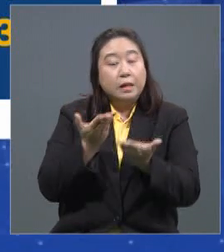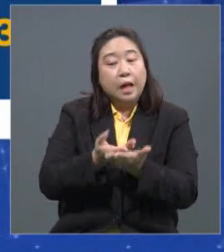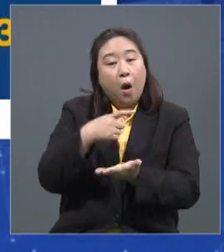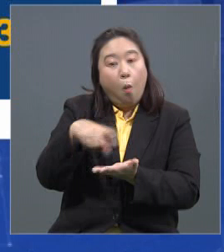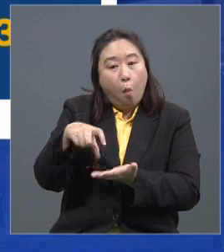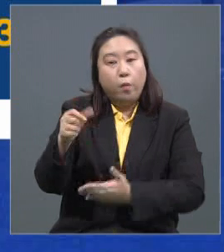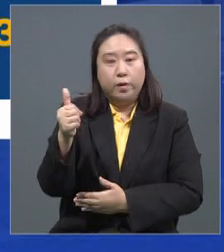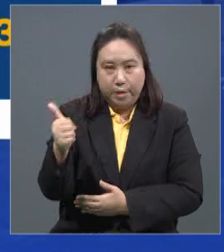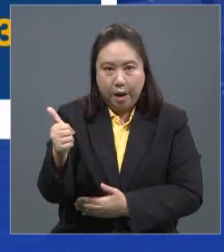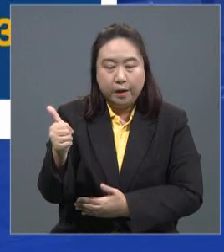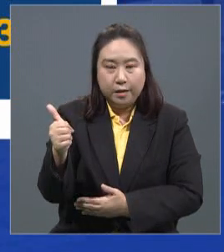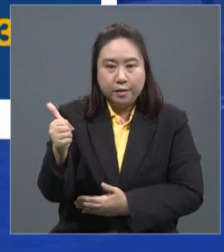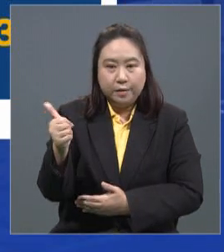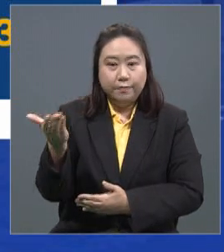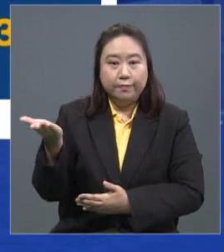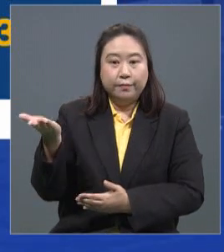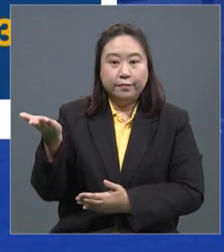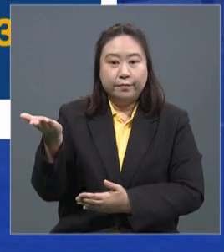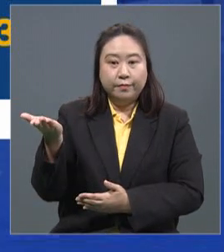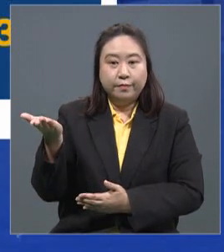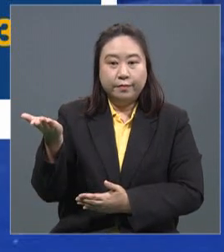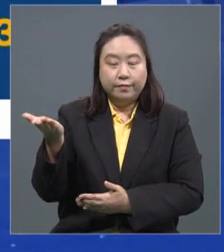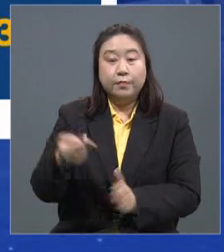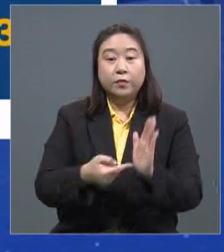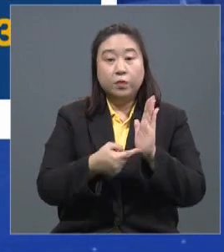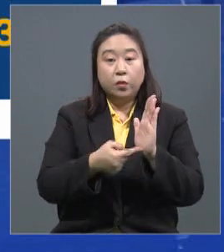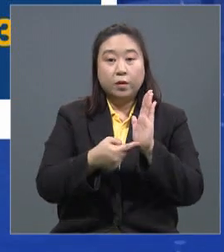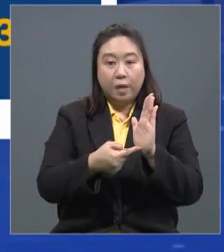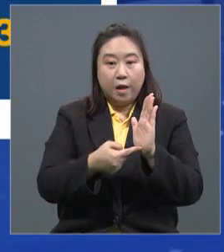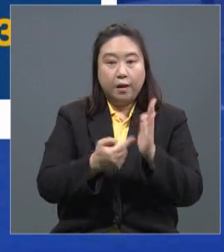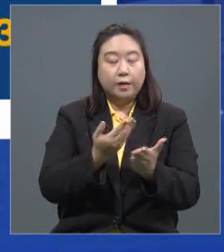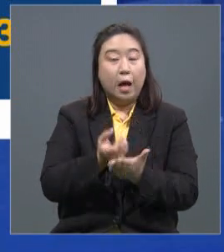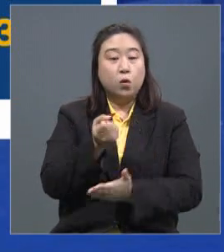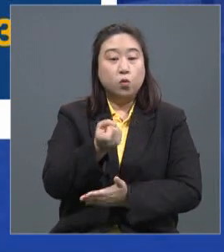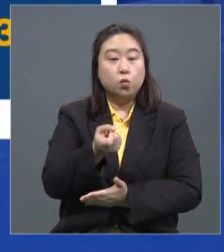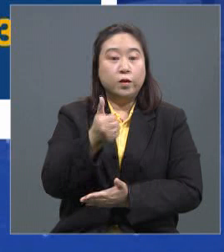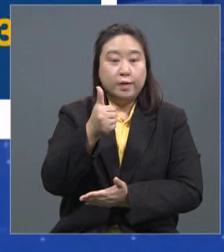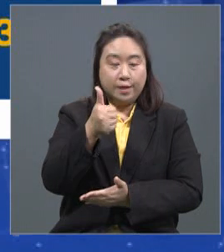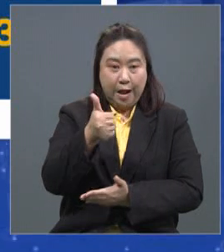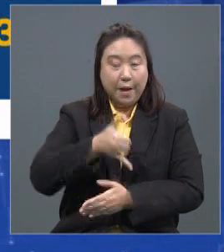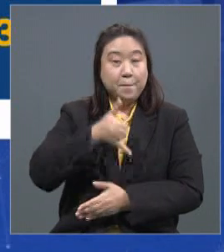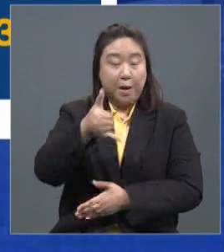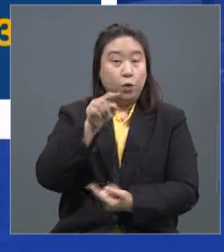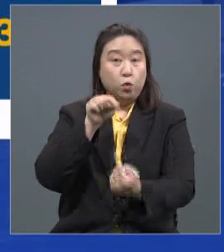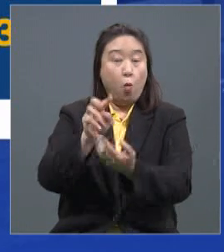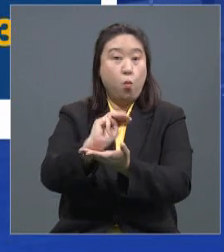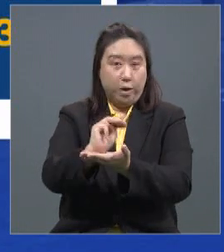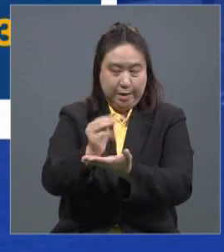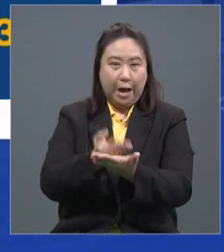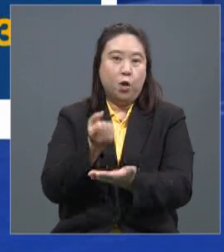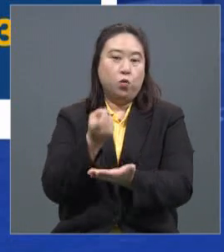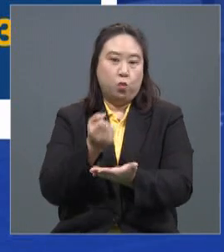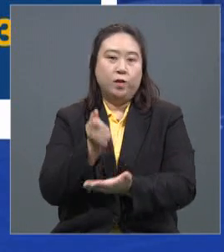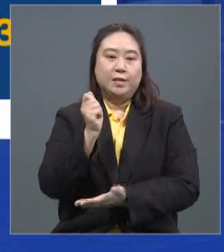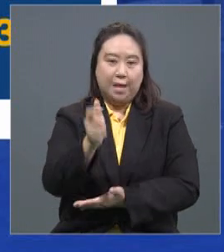ดังนี้นะคะรายละเอียดส่วนหนึงอยู่ที่หน้าจอแล้วนะคะอย่างเช่นบริจาคเป็นเงินสดก็ได้นะคะที่ทามูลนิธิช่วยคนปัญญาอ่อนแห่งประเทศ